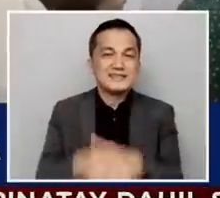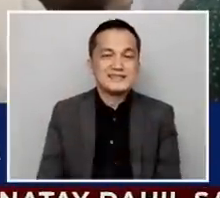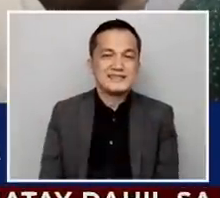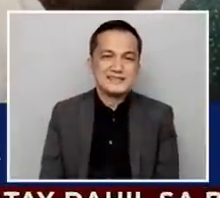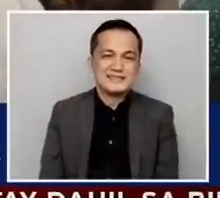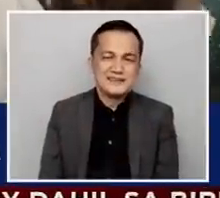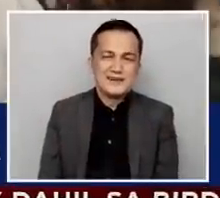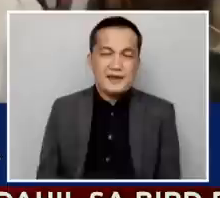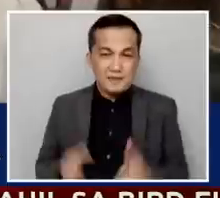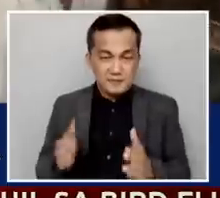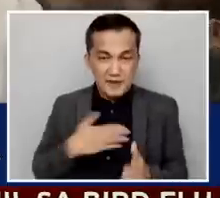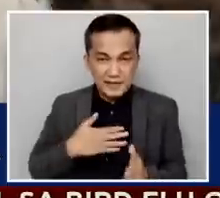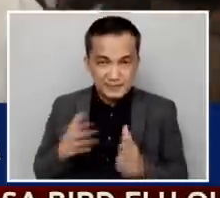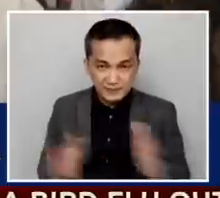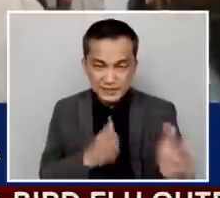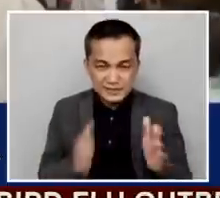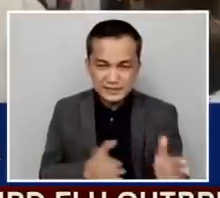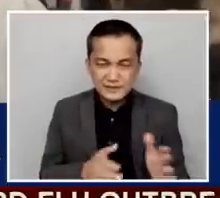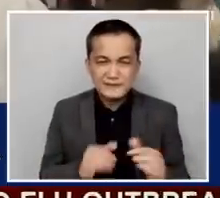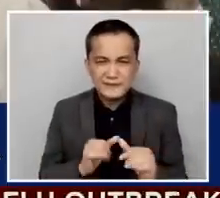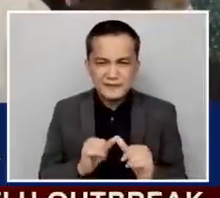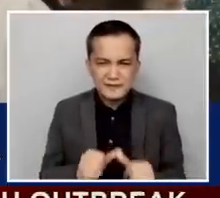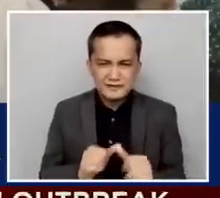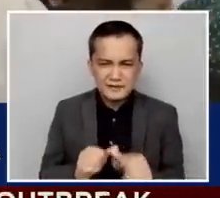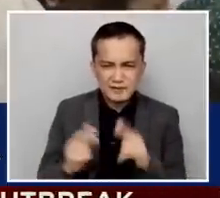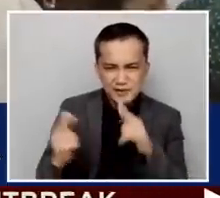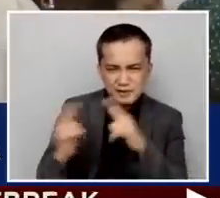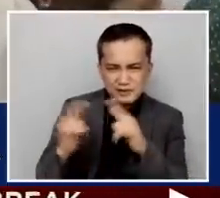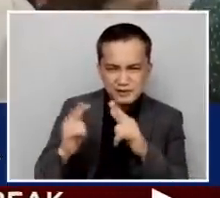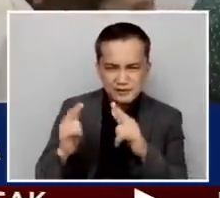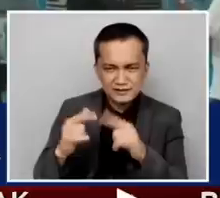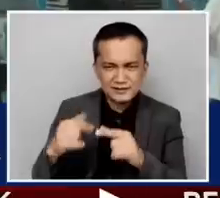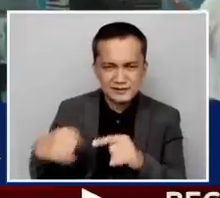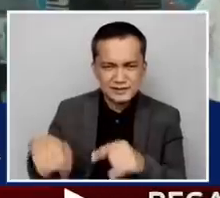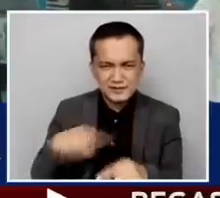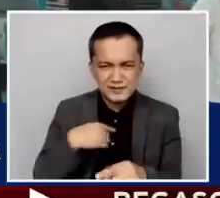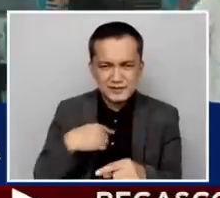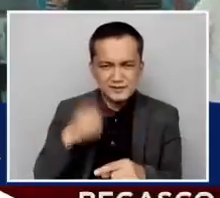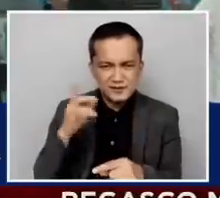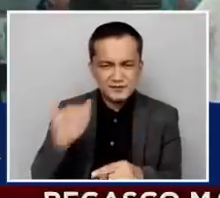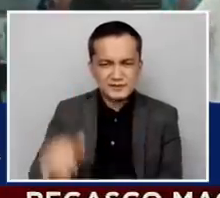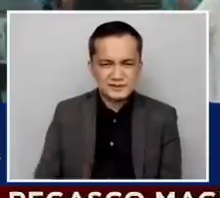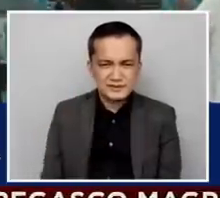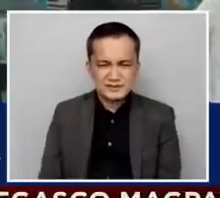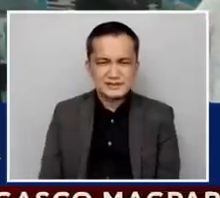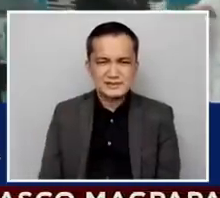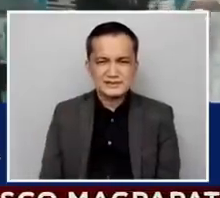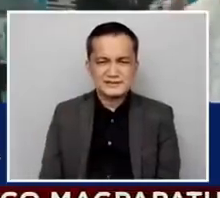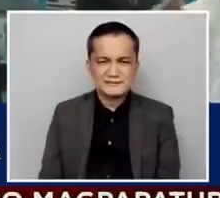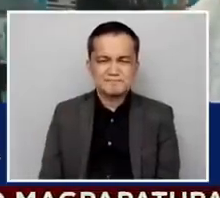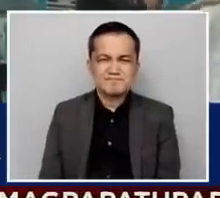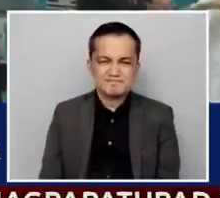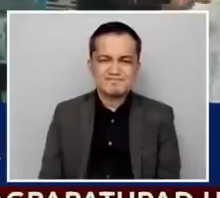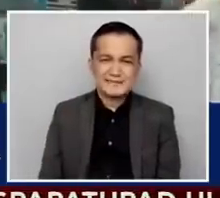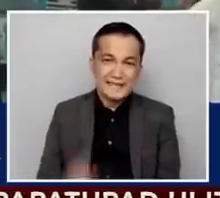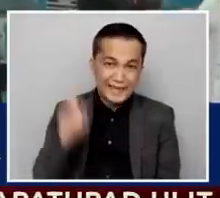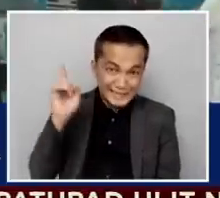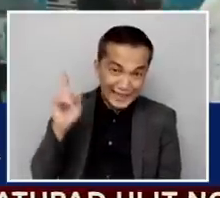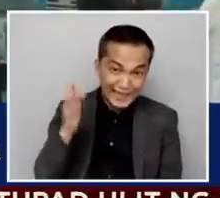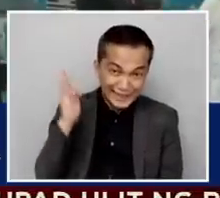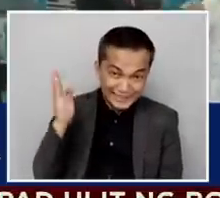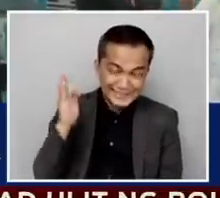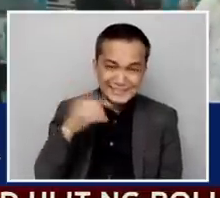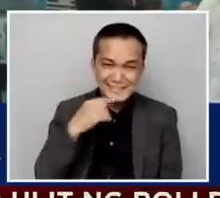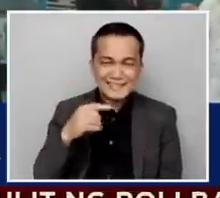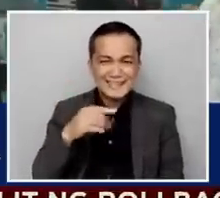ang plano ko po ay pagpatuloy yung pagmamahalan namin habang buhay. Ang lahat po ng kinasal ngayon ay meron pong